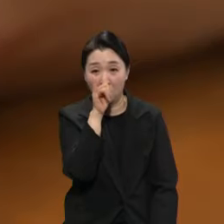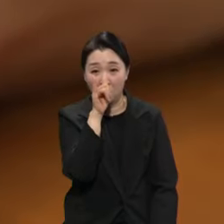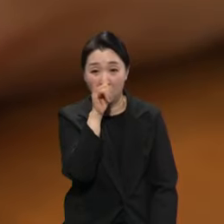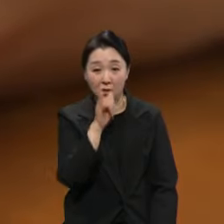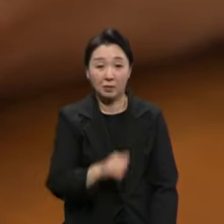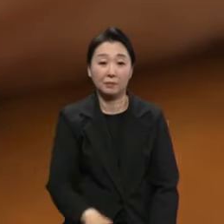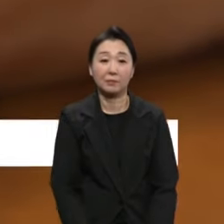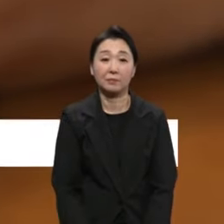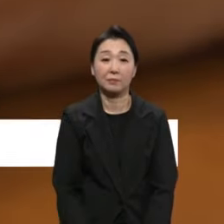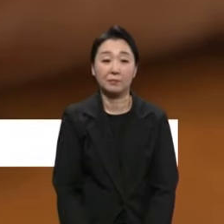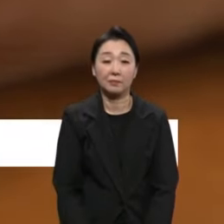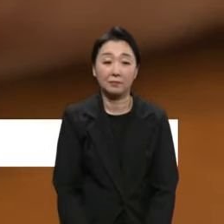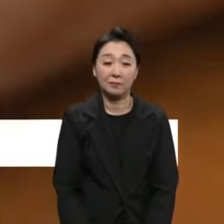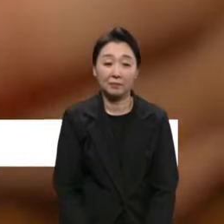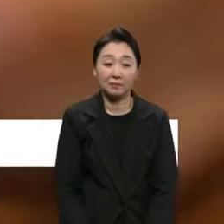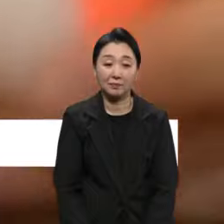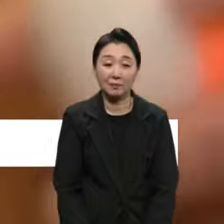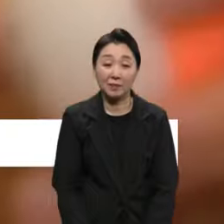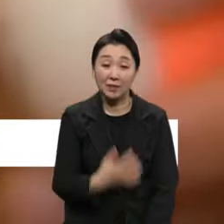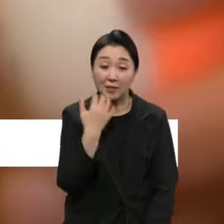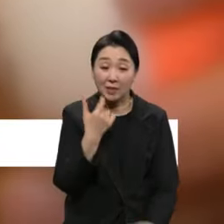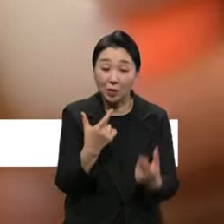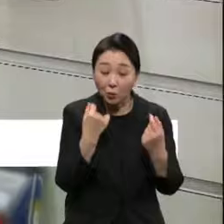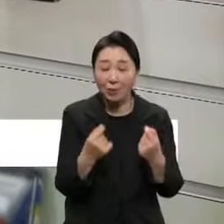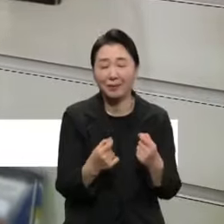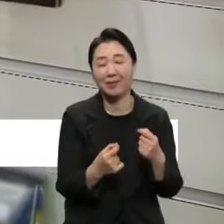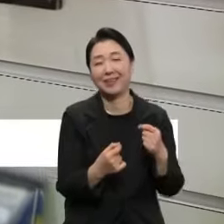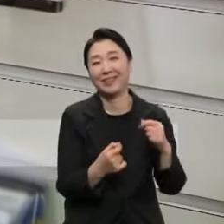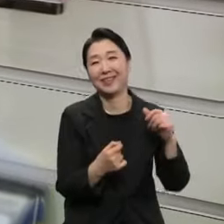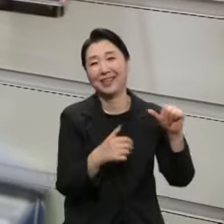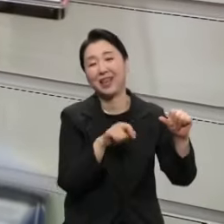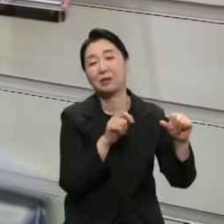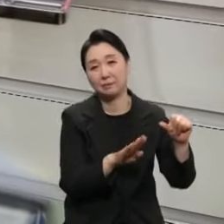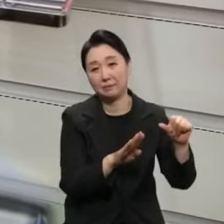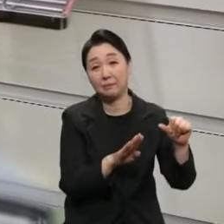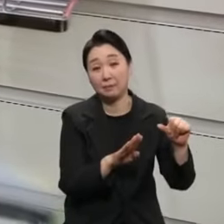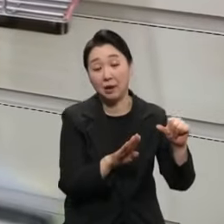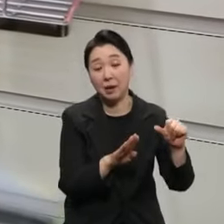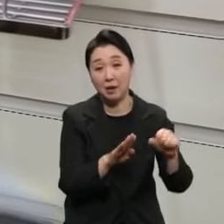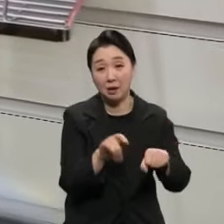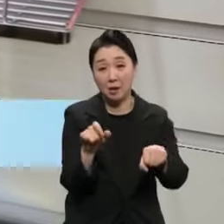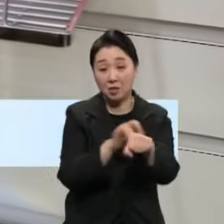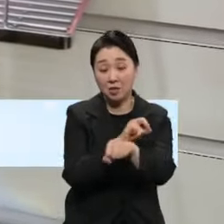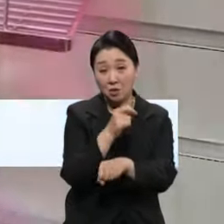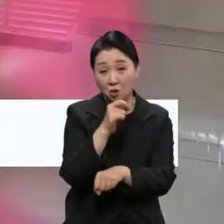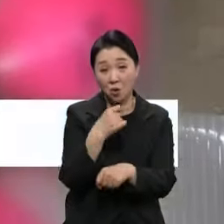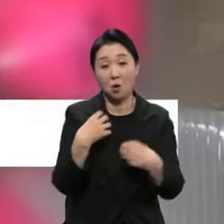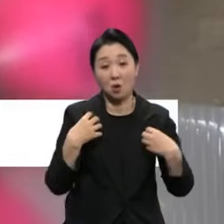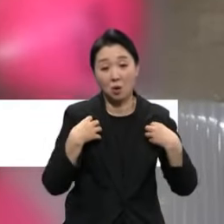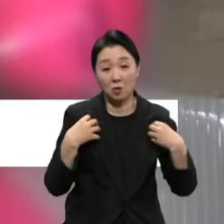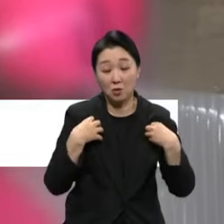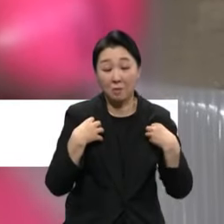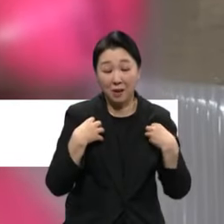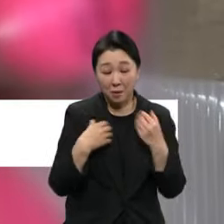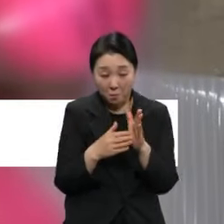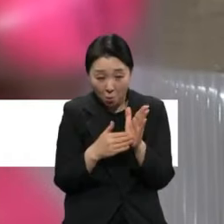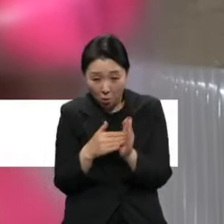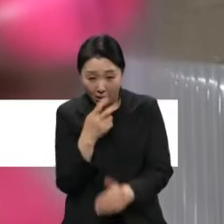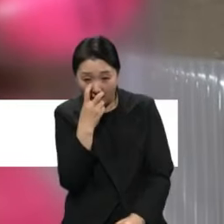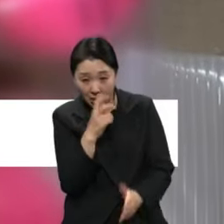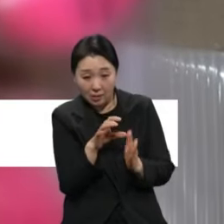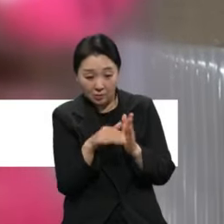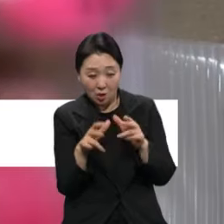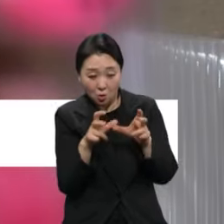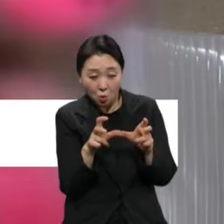이제 균일하게 돼 있다 그러면 A급으로 놓고요. 특허청 상표특별사법경찰은 암행단속을 통해 이런